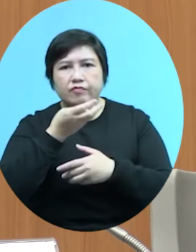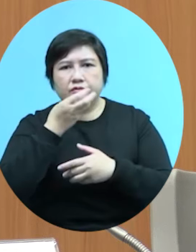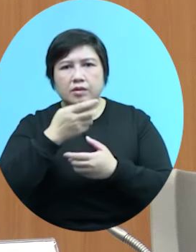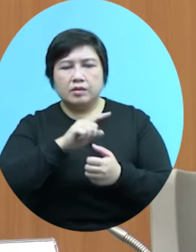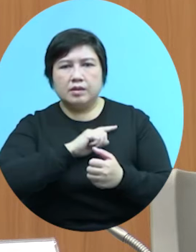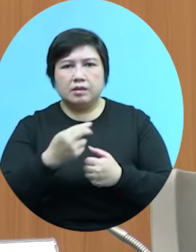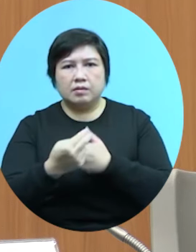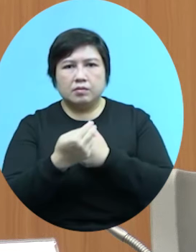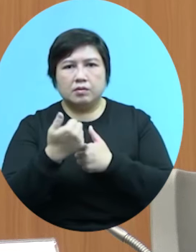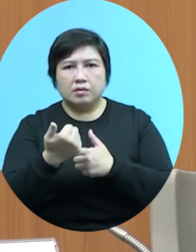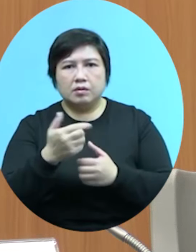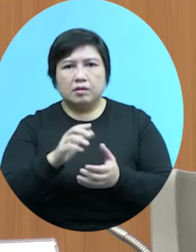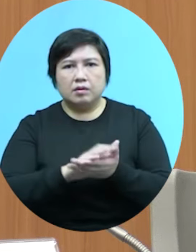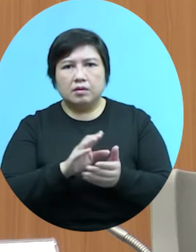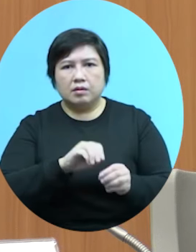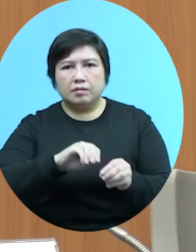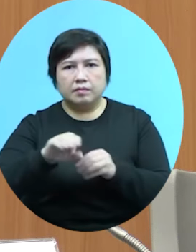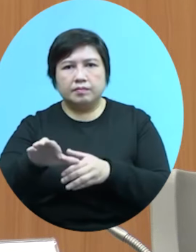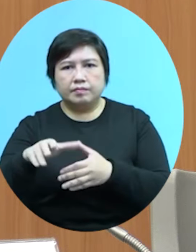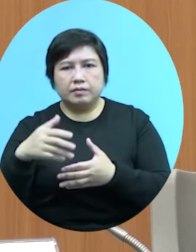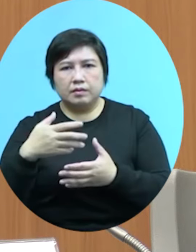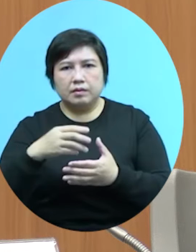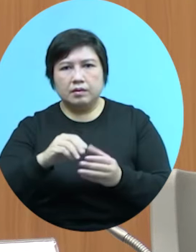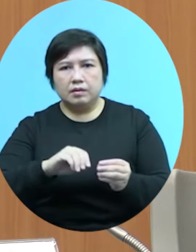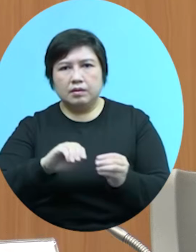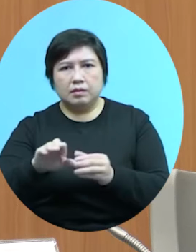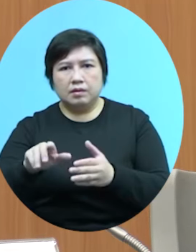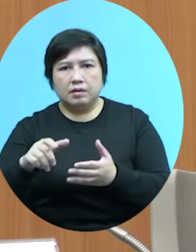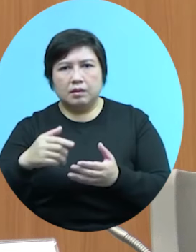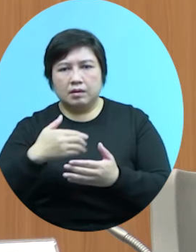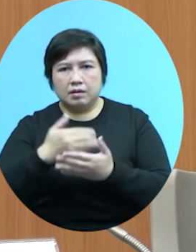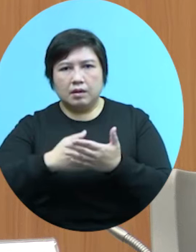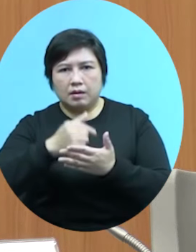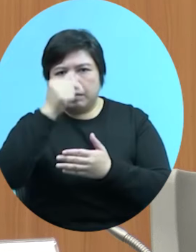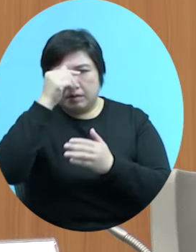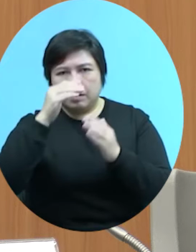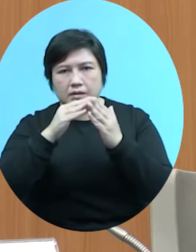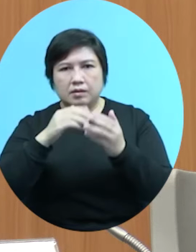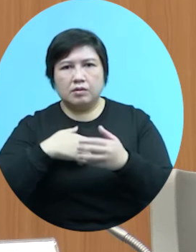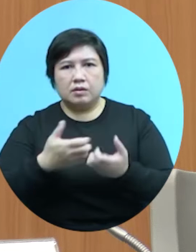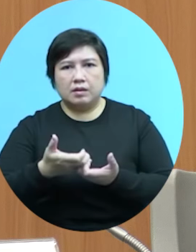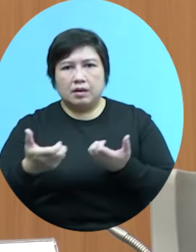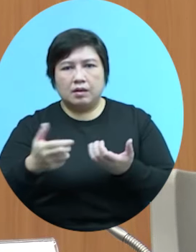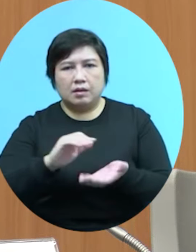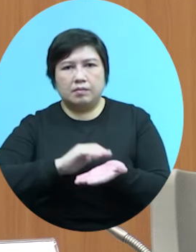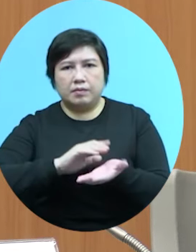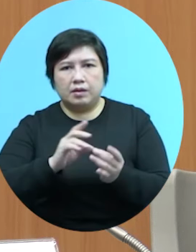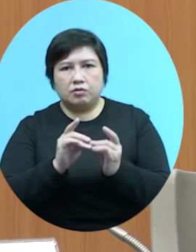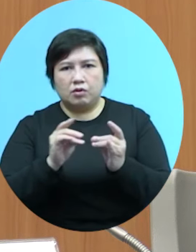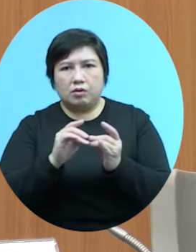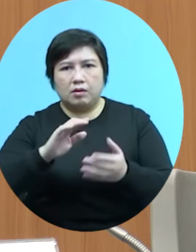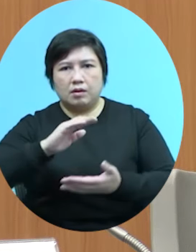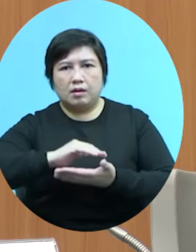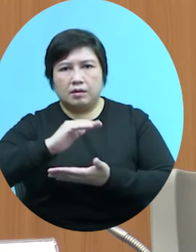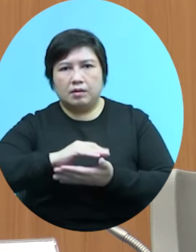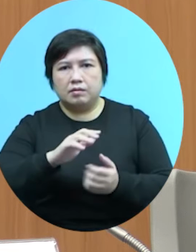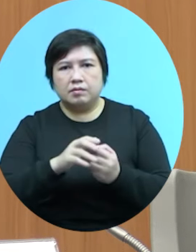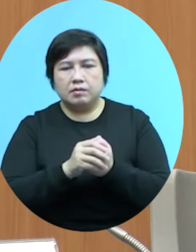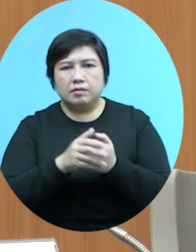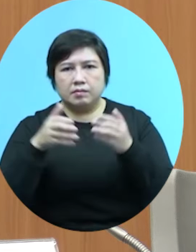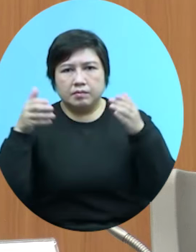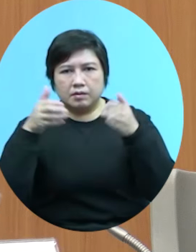病人去那裏接收以減輕醫院隔離病床的壓力亦可以集中一些資